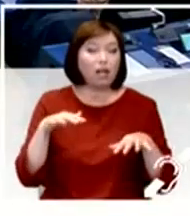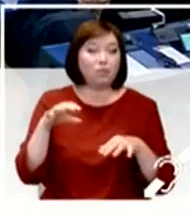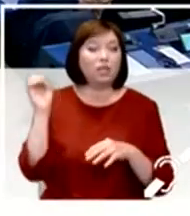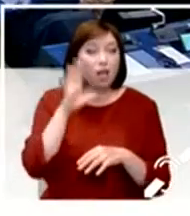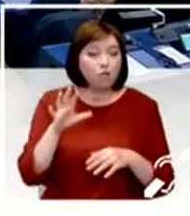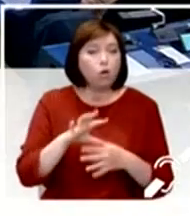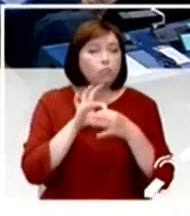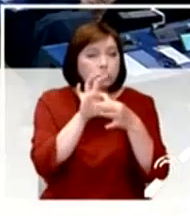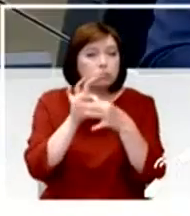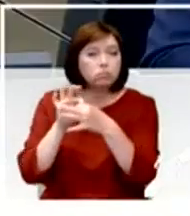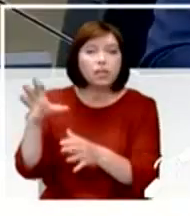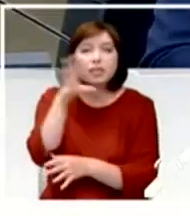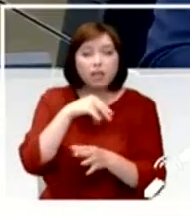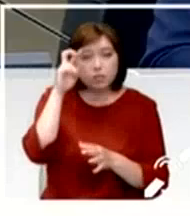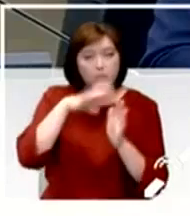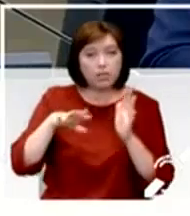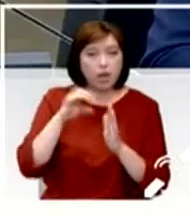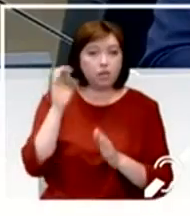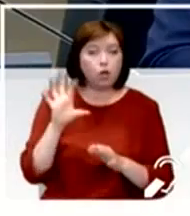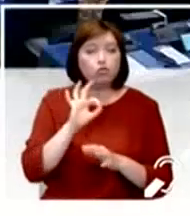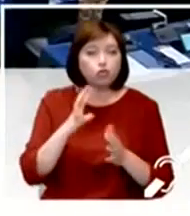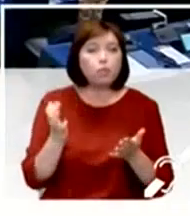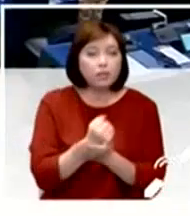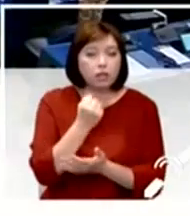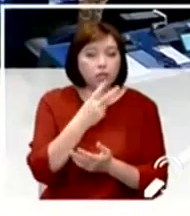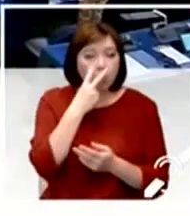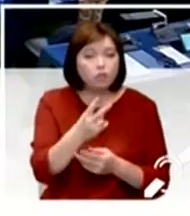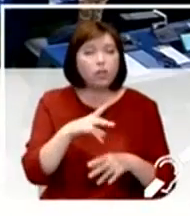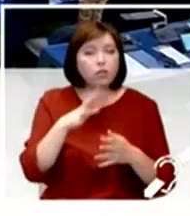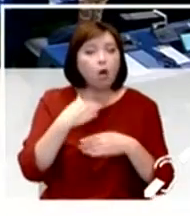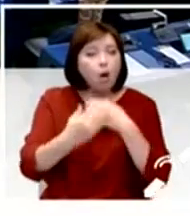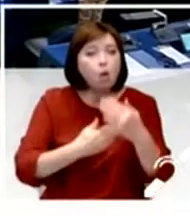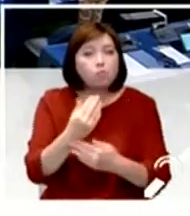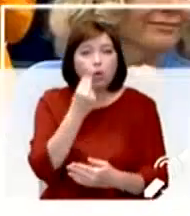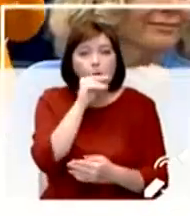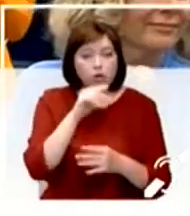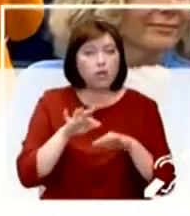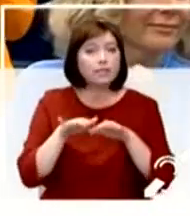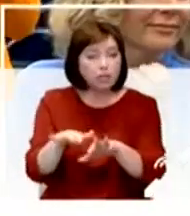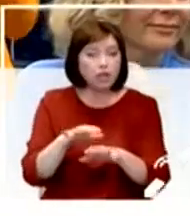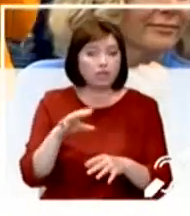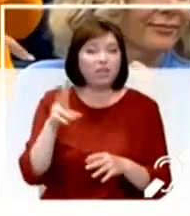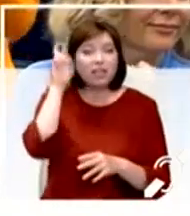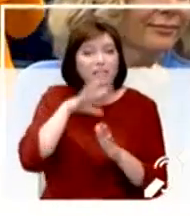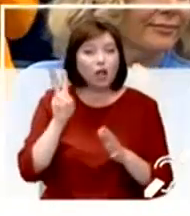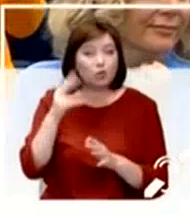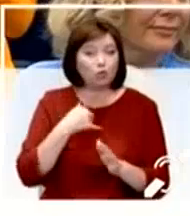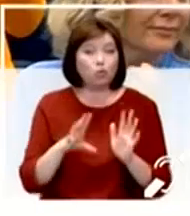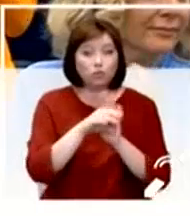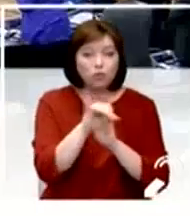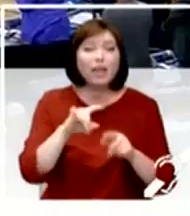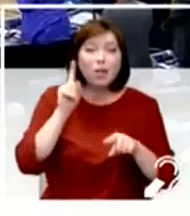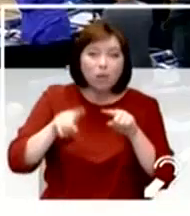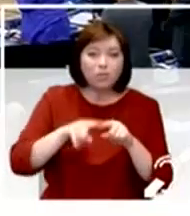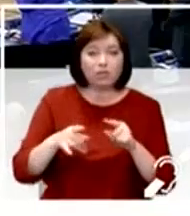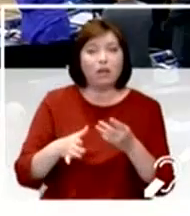cooperează strâns cu toate statele Uniunii Europene pentru a identifica progresele înregistrate de către țările candidate la aderare și a le ajuta să devină mai